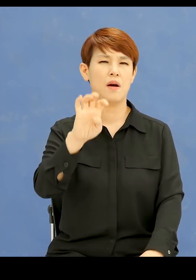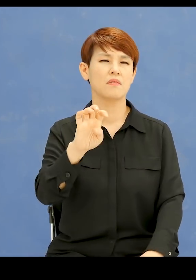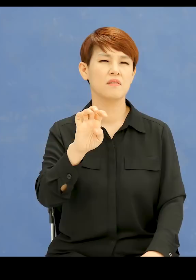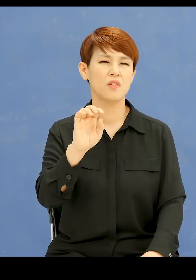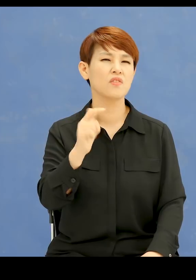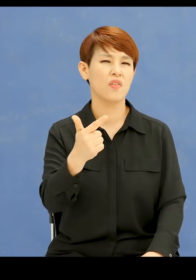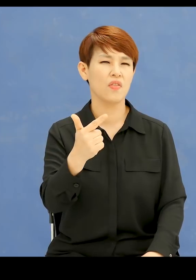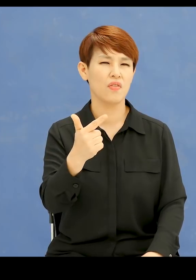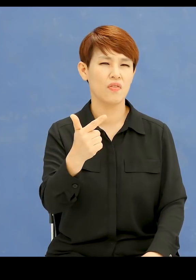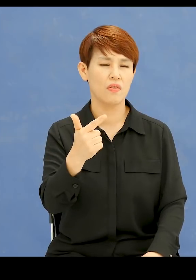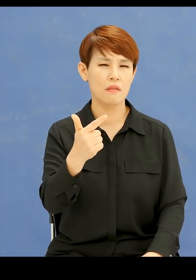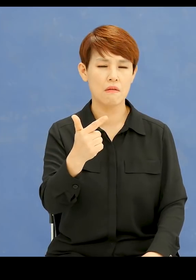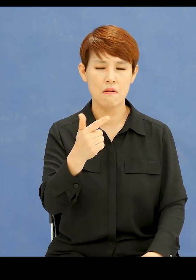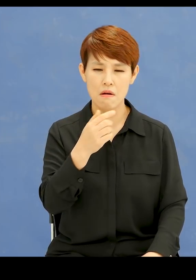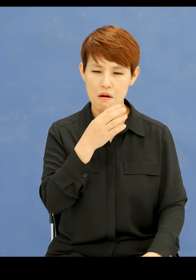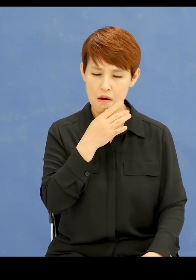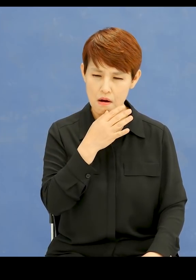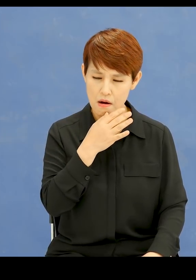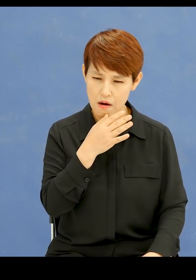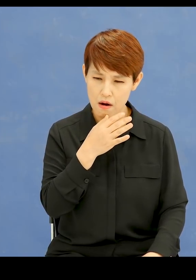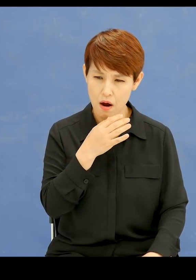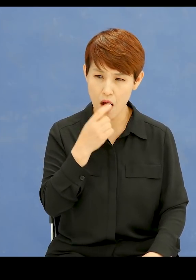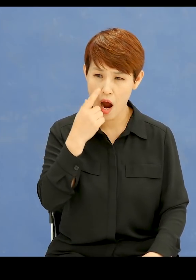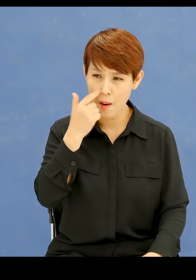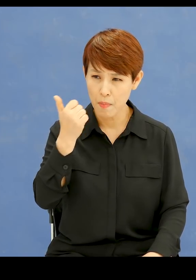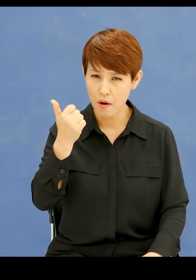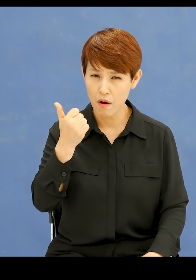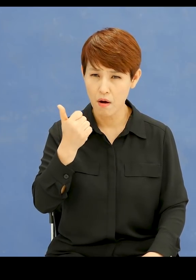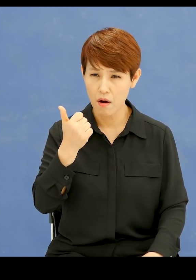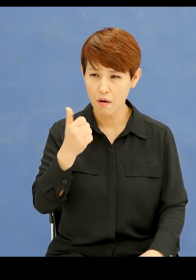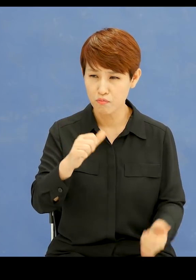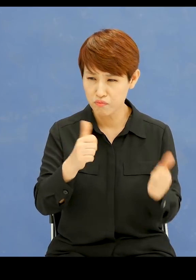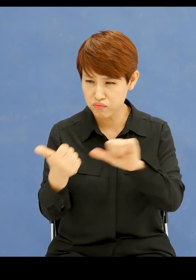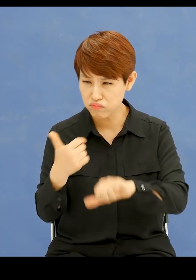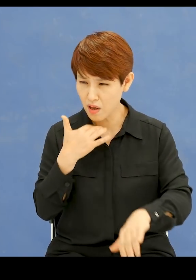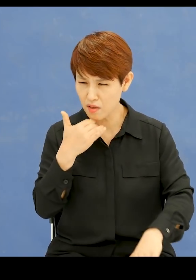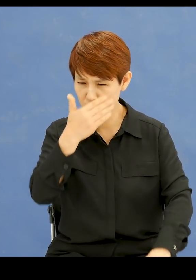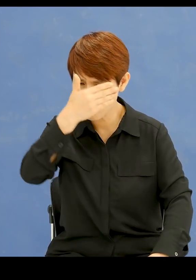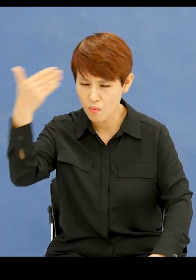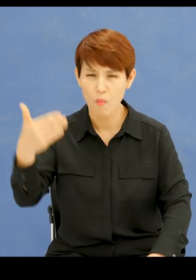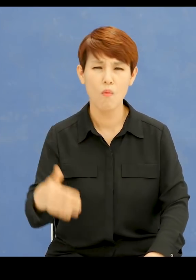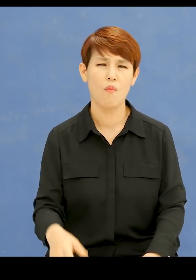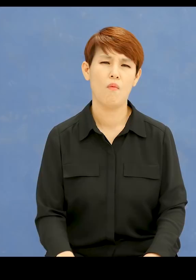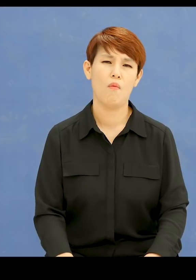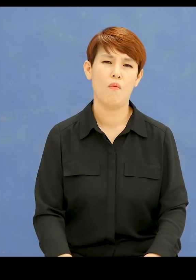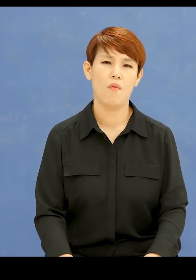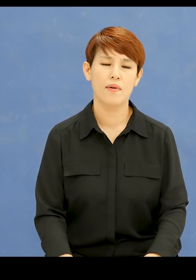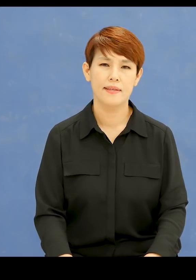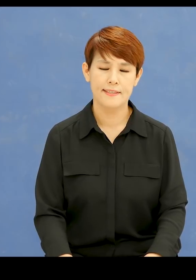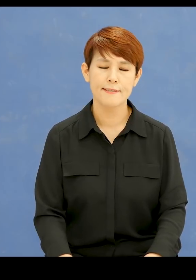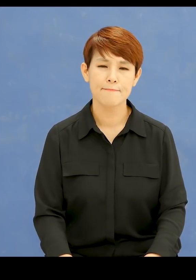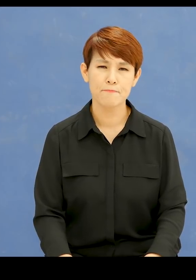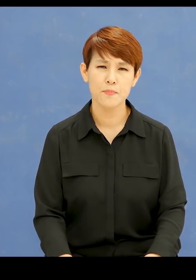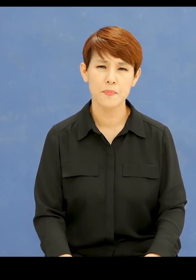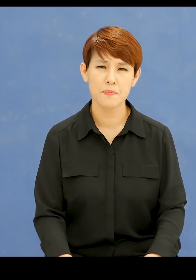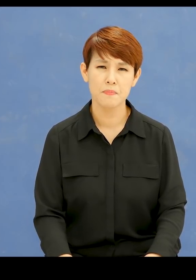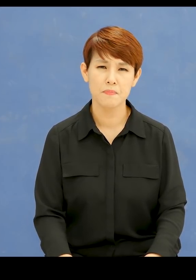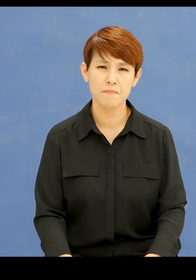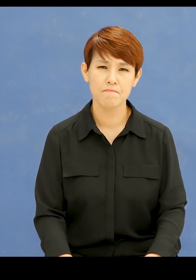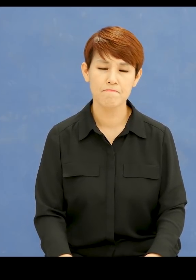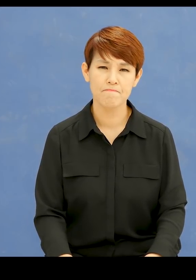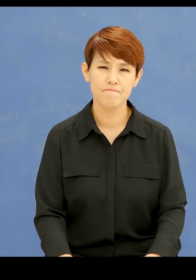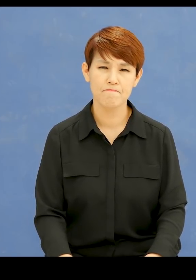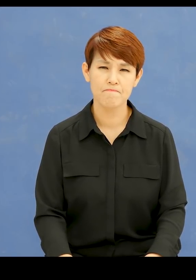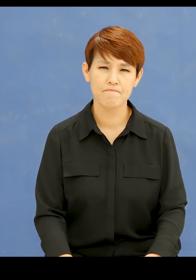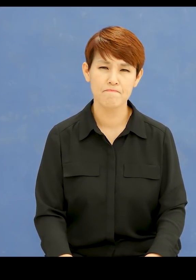딱 되니까 제가 그때 알았어요. 이게 너무 젊은 나이구나. 너무 젊은 나이가 46이구나. 그렇죠. 아버지가 이때에